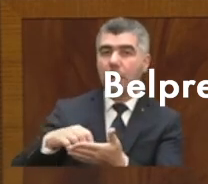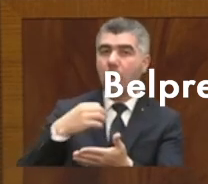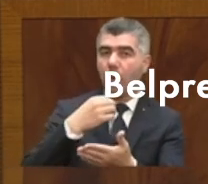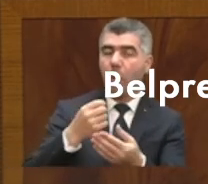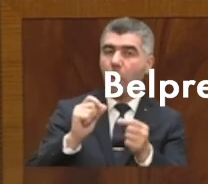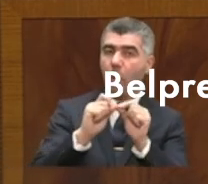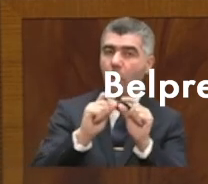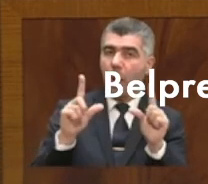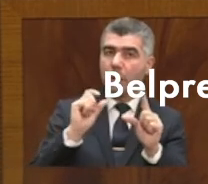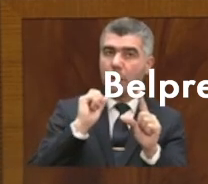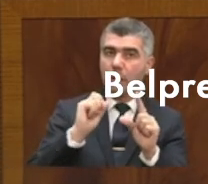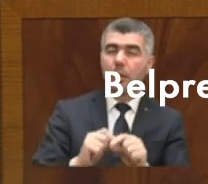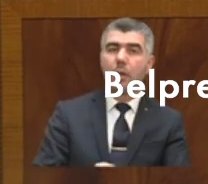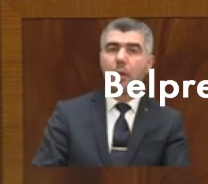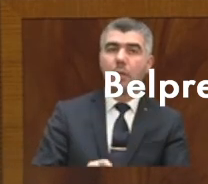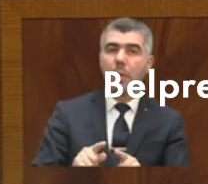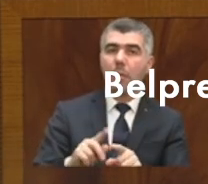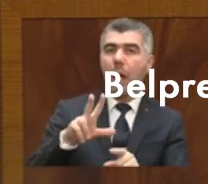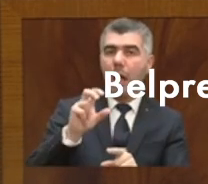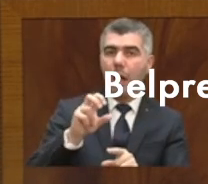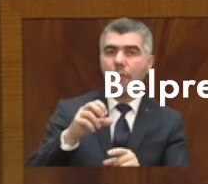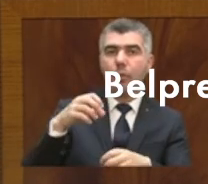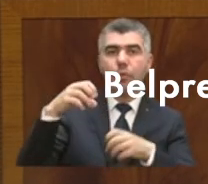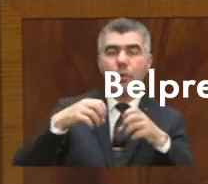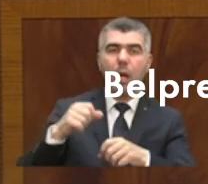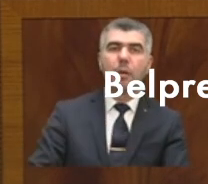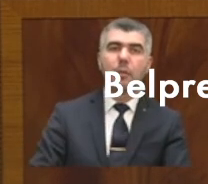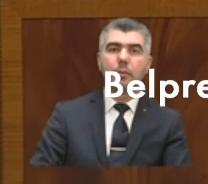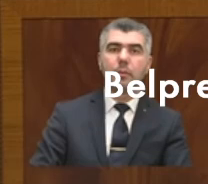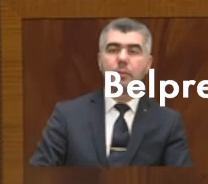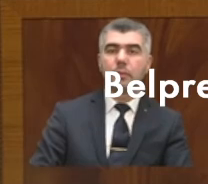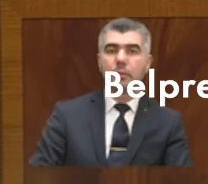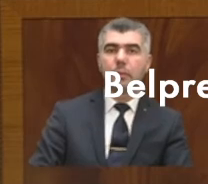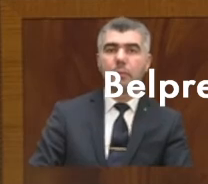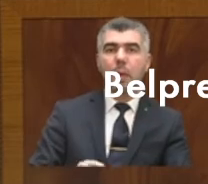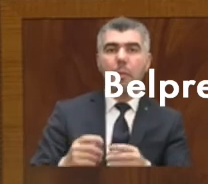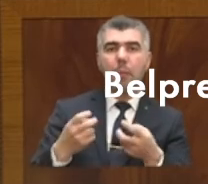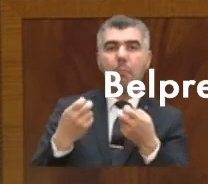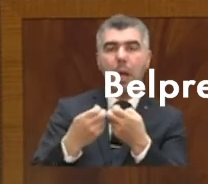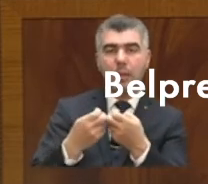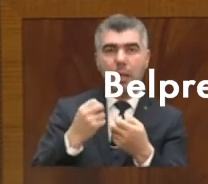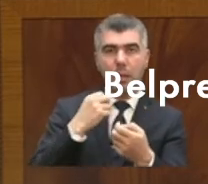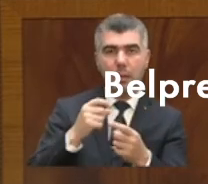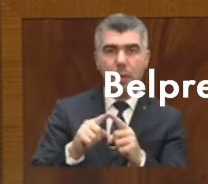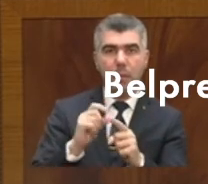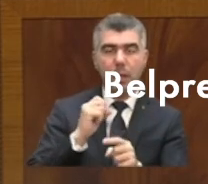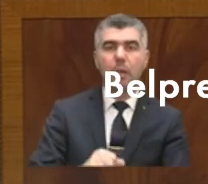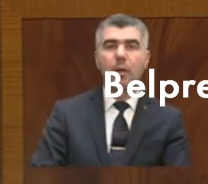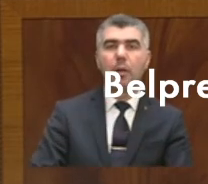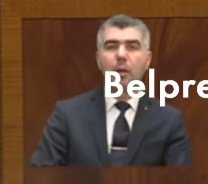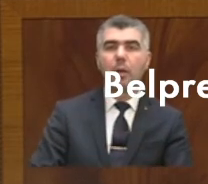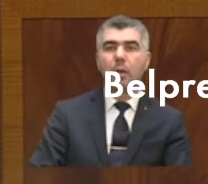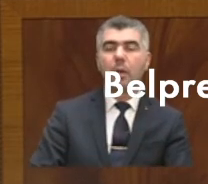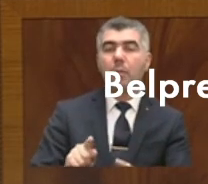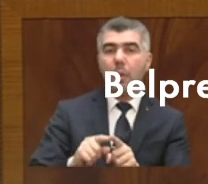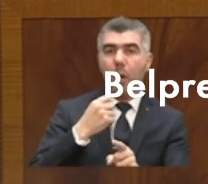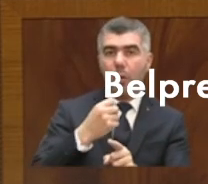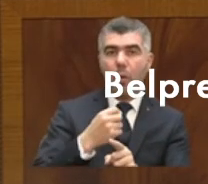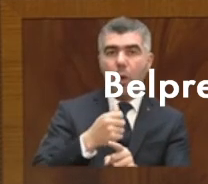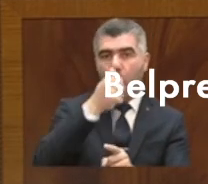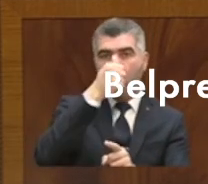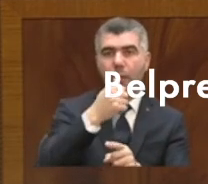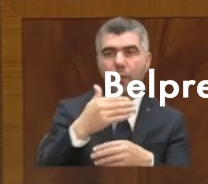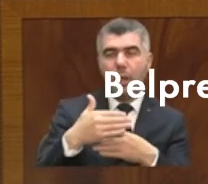هي كانت اكثر معروفه بالمطر. نعطيكم مثلا لوكوس، الواردات المائيه